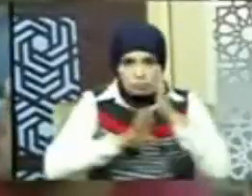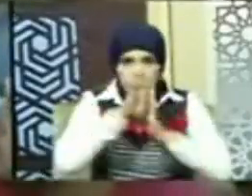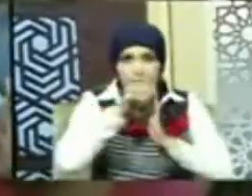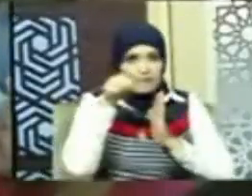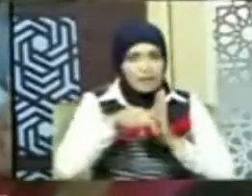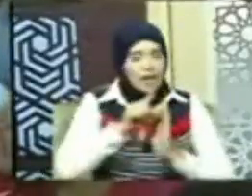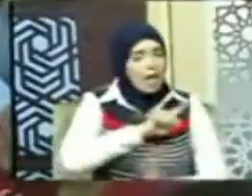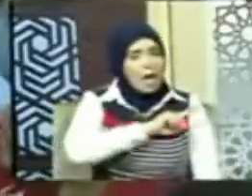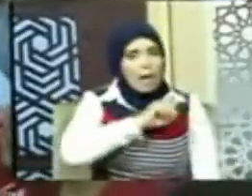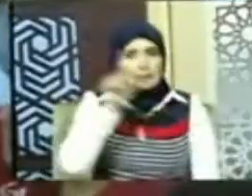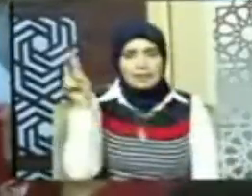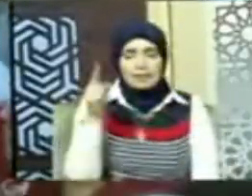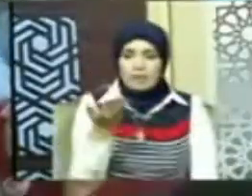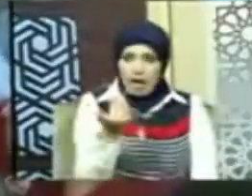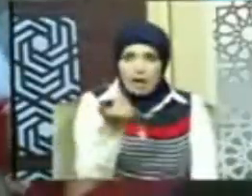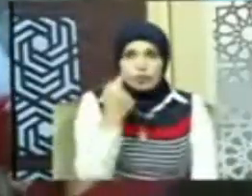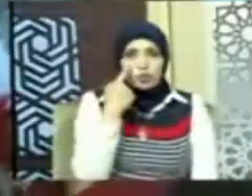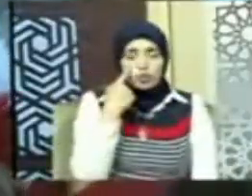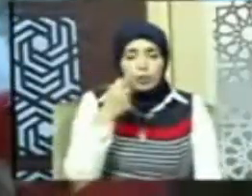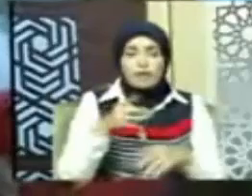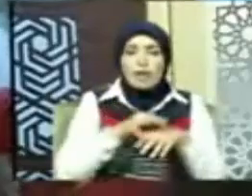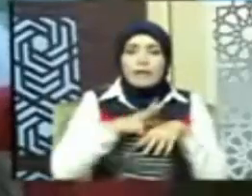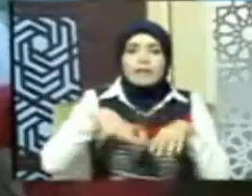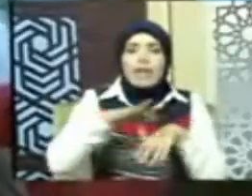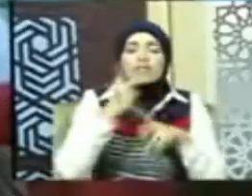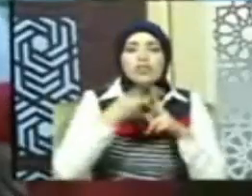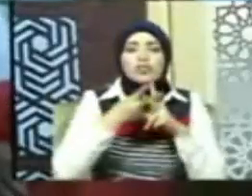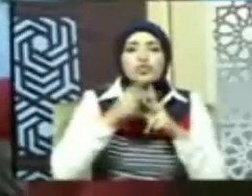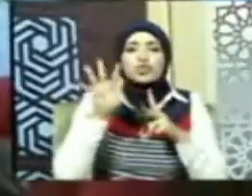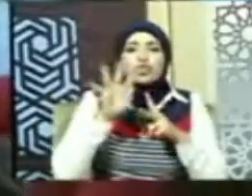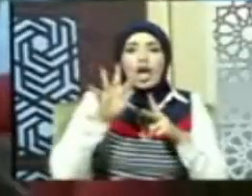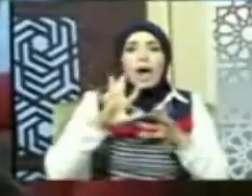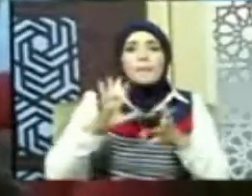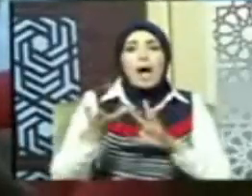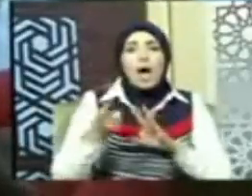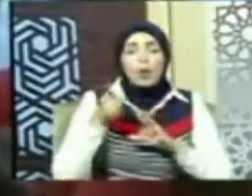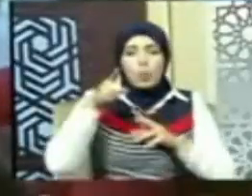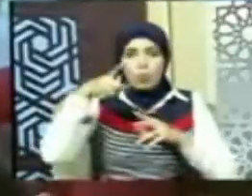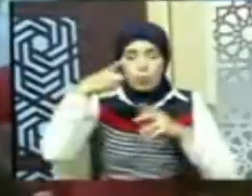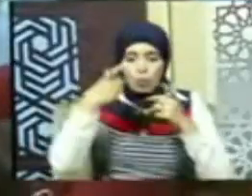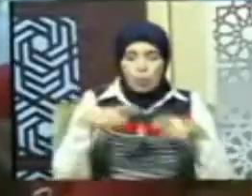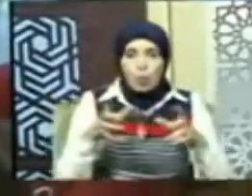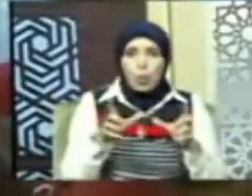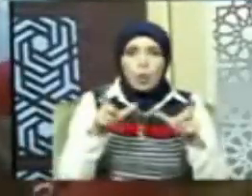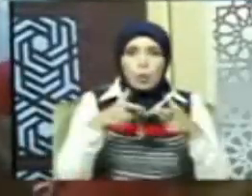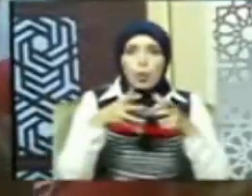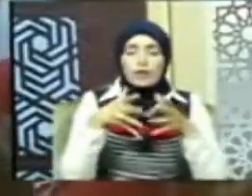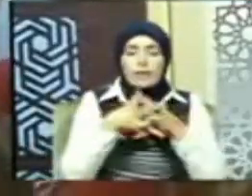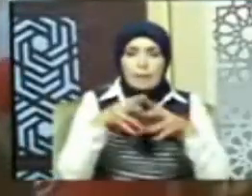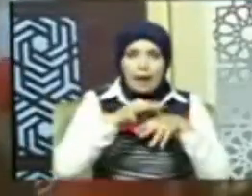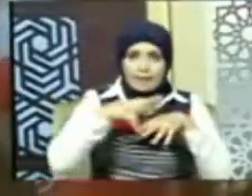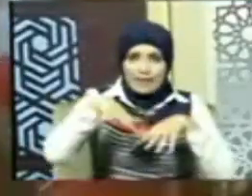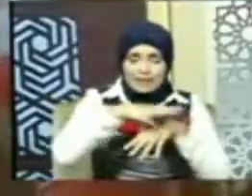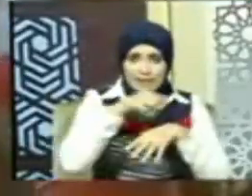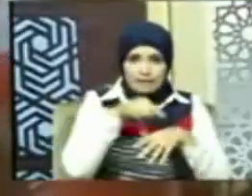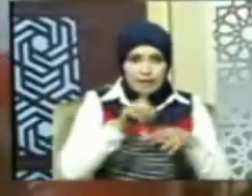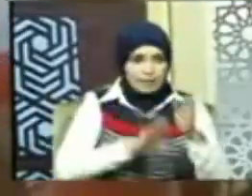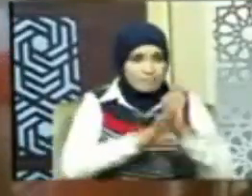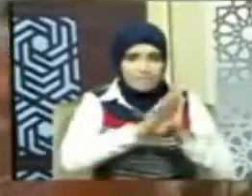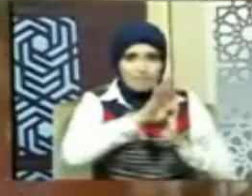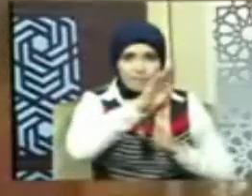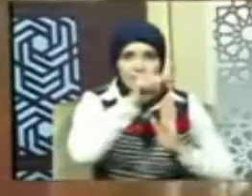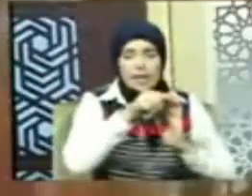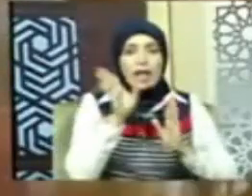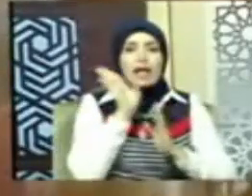مجتمع، أروني أمة واحدة، أروني أمة بلغت مناها